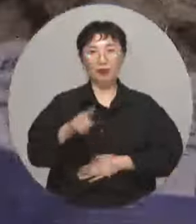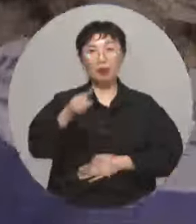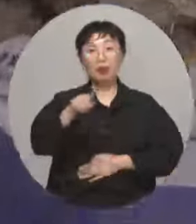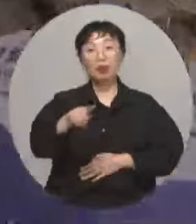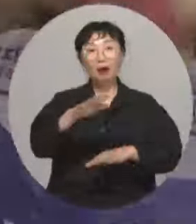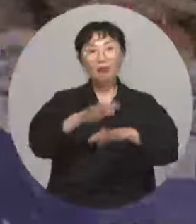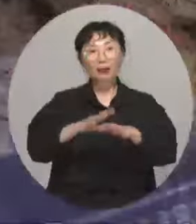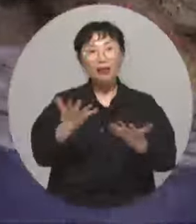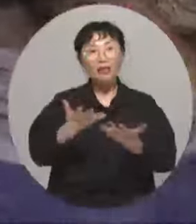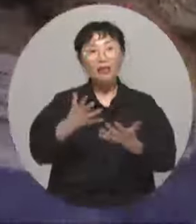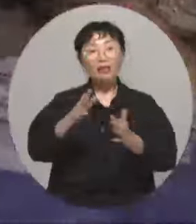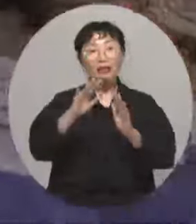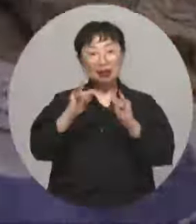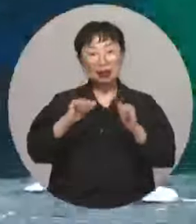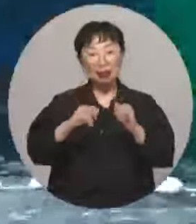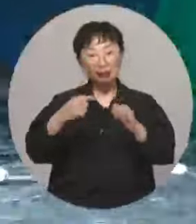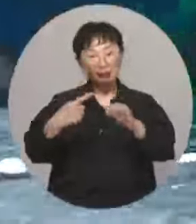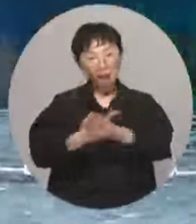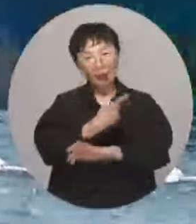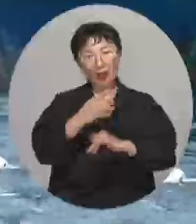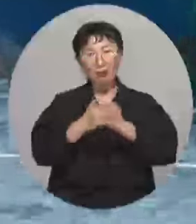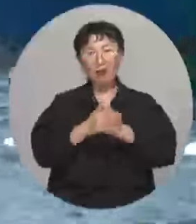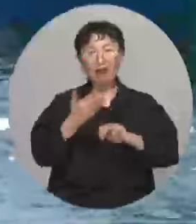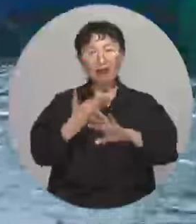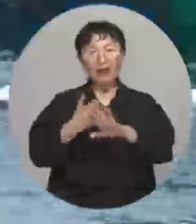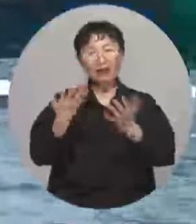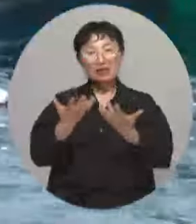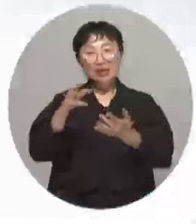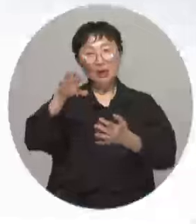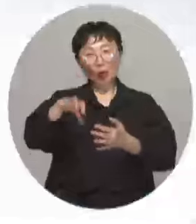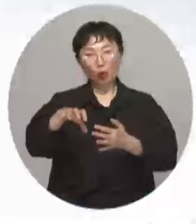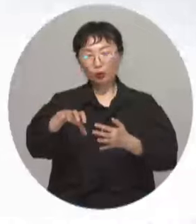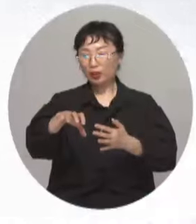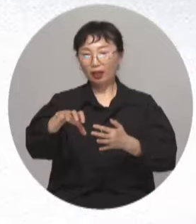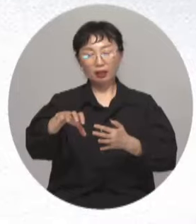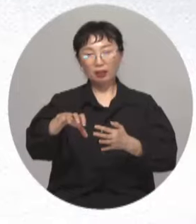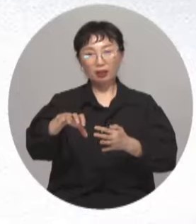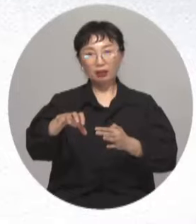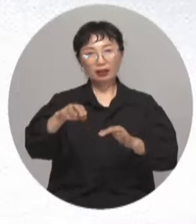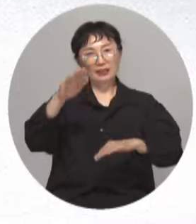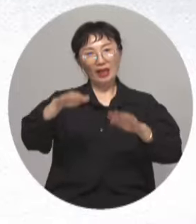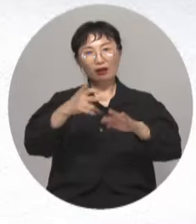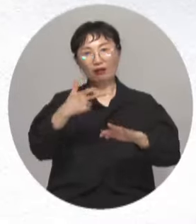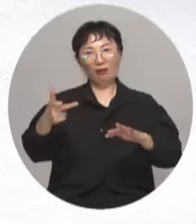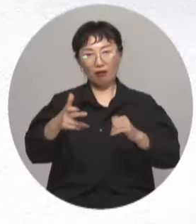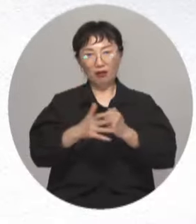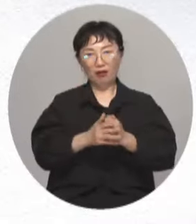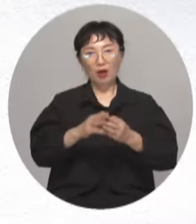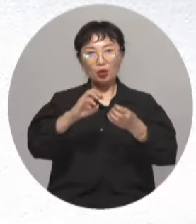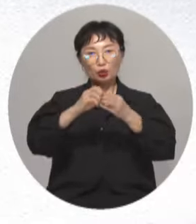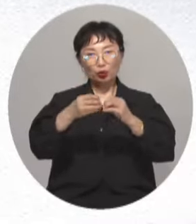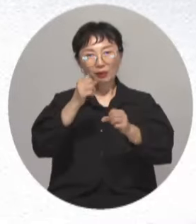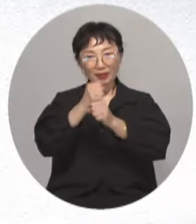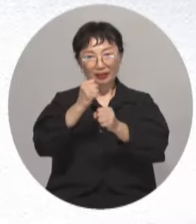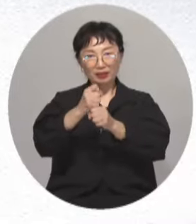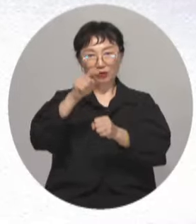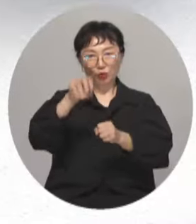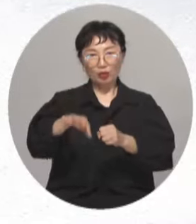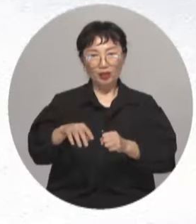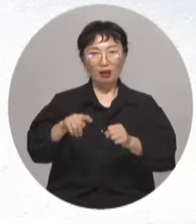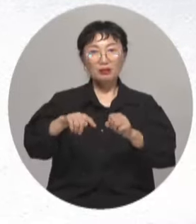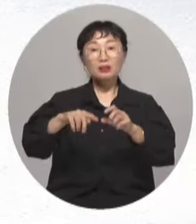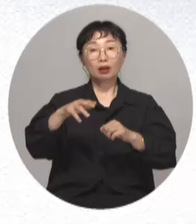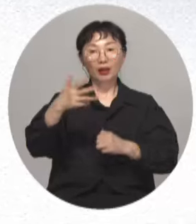업을 제외하면 세계 시의 일자리 편중은 더 커지는데 제조업 취업자의 74% 서비스업